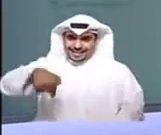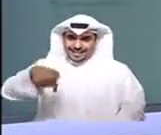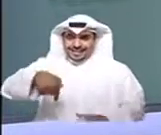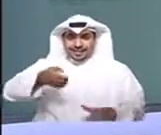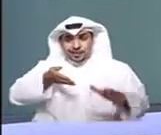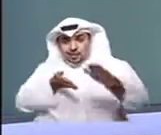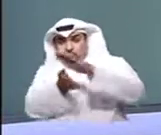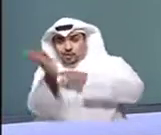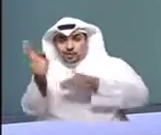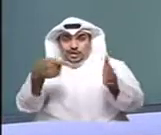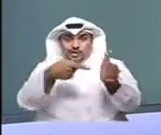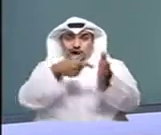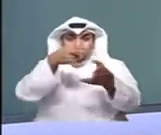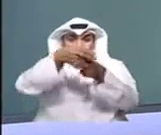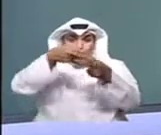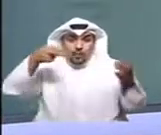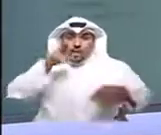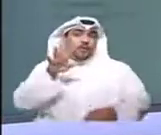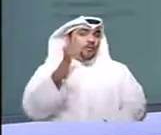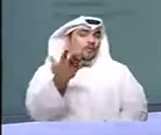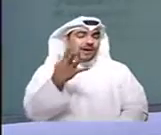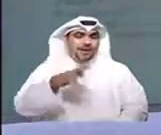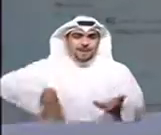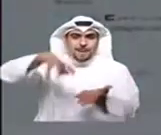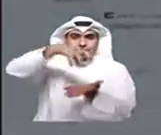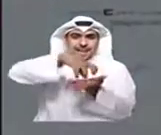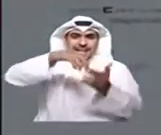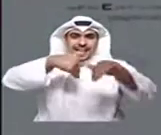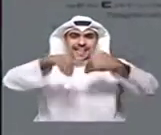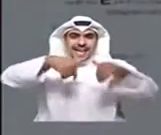لأبنائنا الطلبة وللجميع السلامة والانتباه في الطريق.